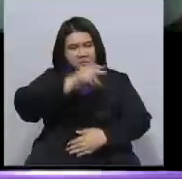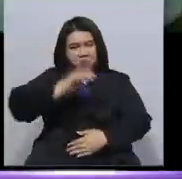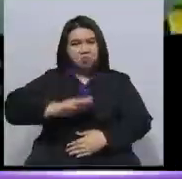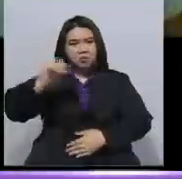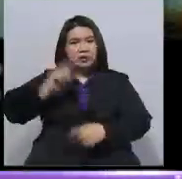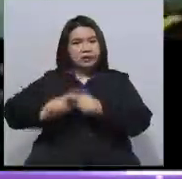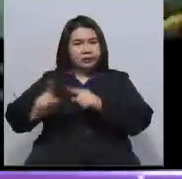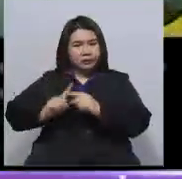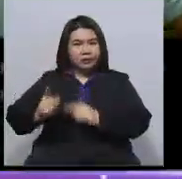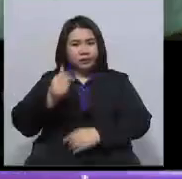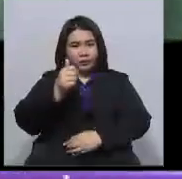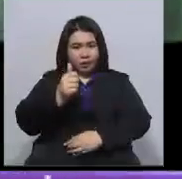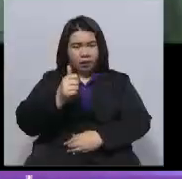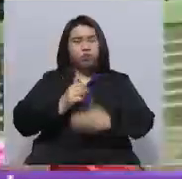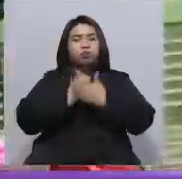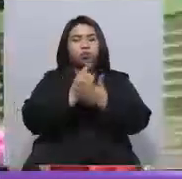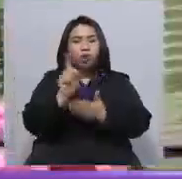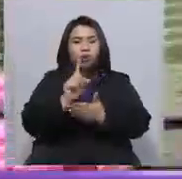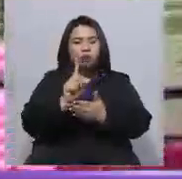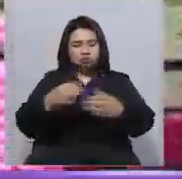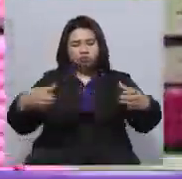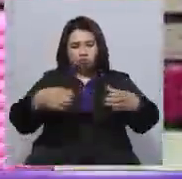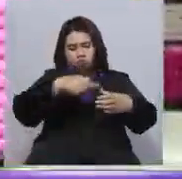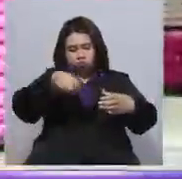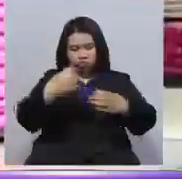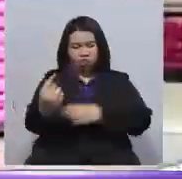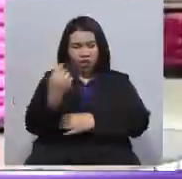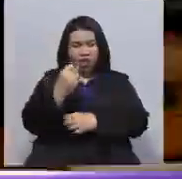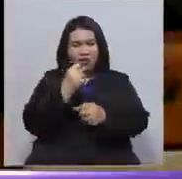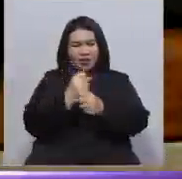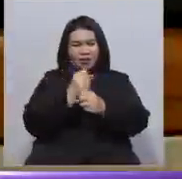านให้กับสมาชิกเพื่อช่วยส่งเสริมความแข็งแกร่งให้กับอาชีพท